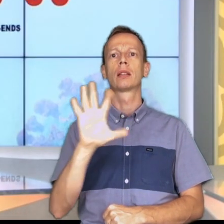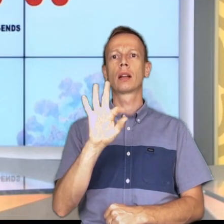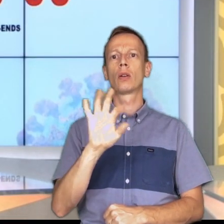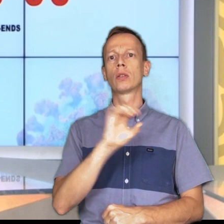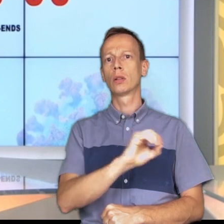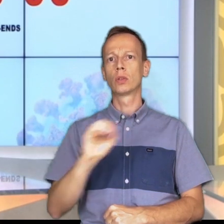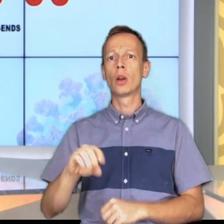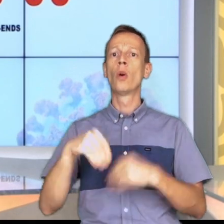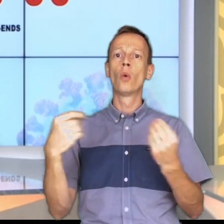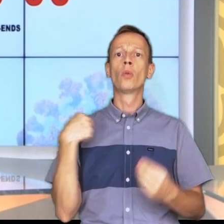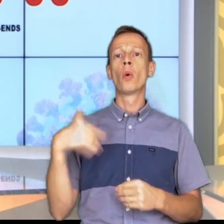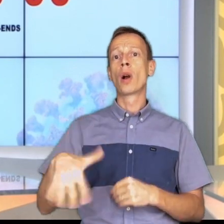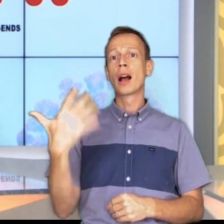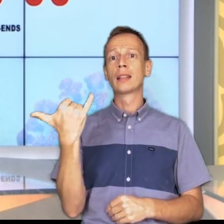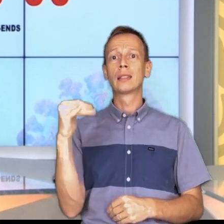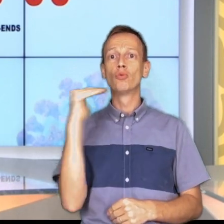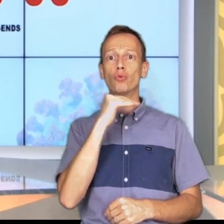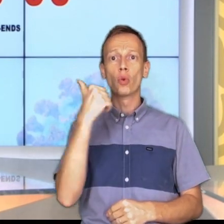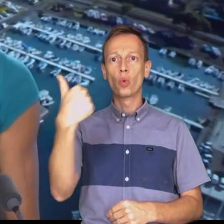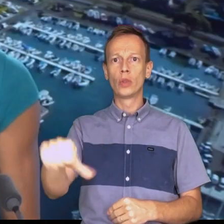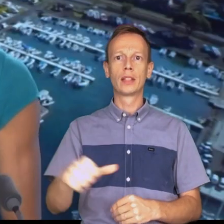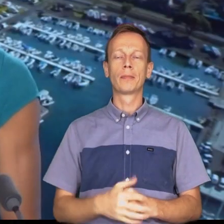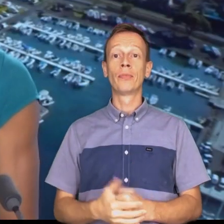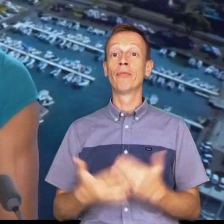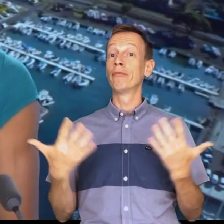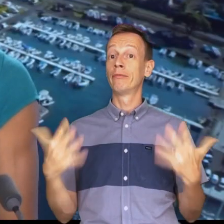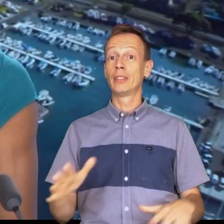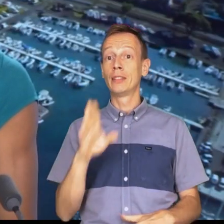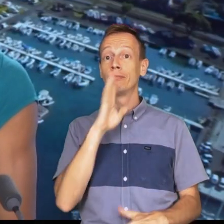00 ou composer le 15 pour les urgences uniquement.